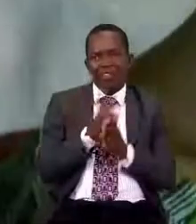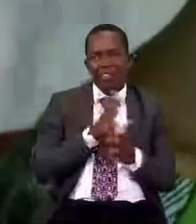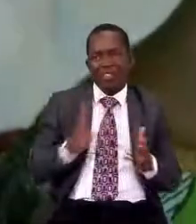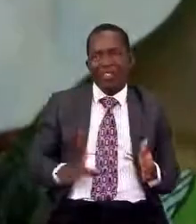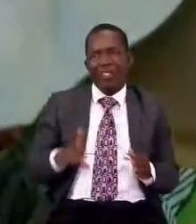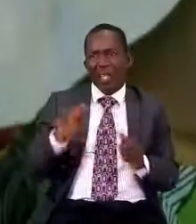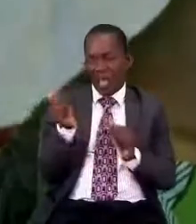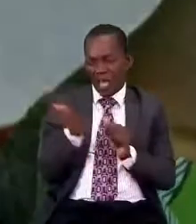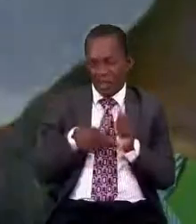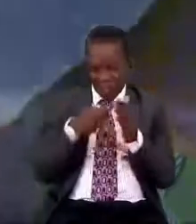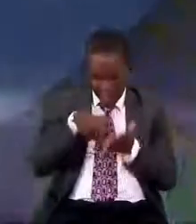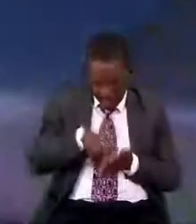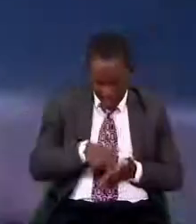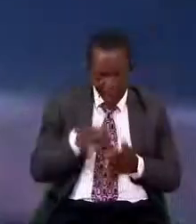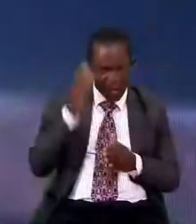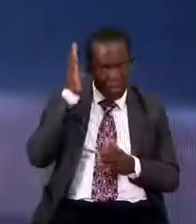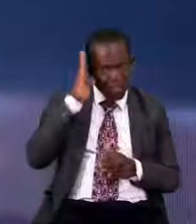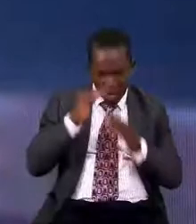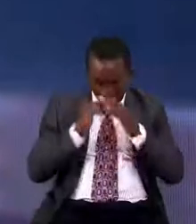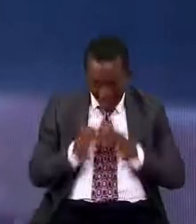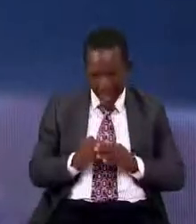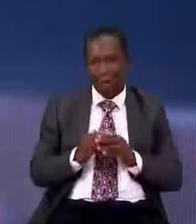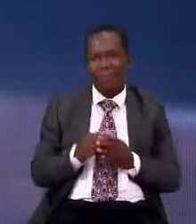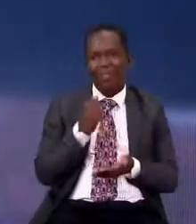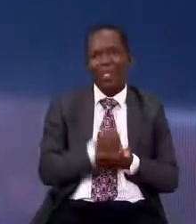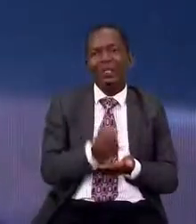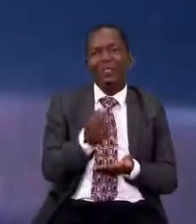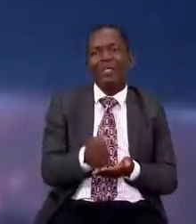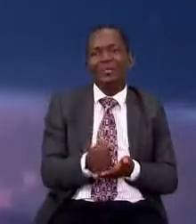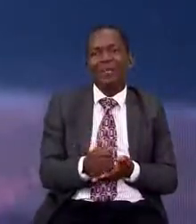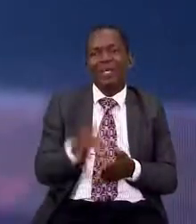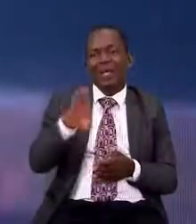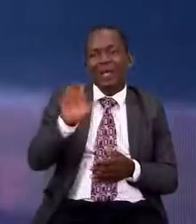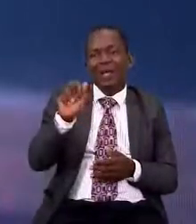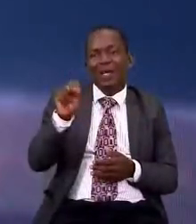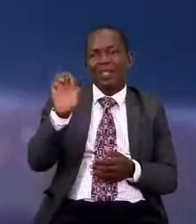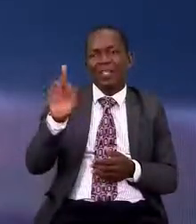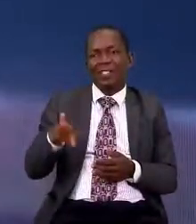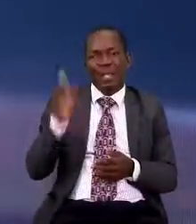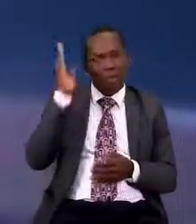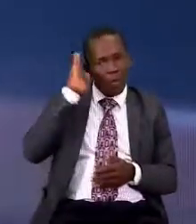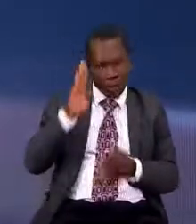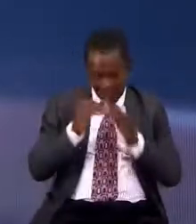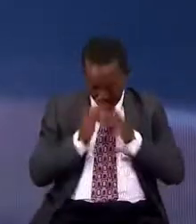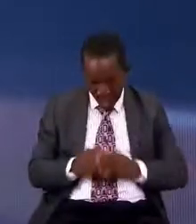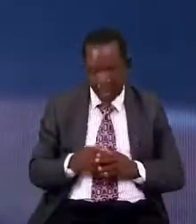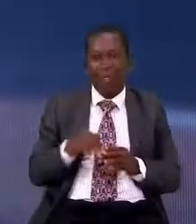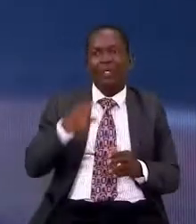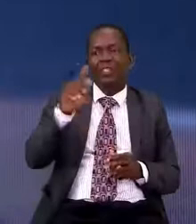Le cancer va fléchir, la tuberculose va fléchir, les maladies incurables vont